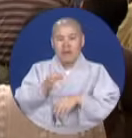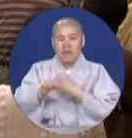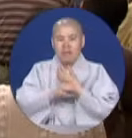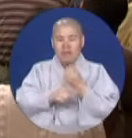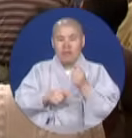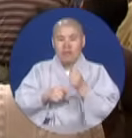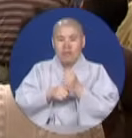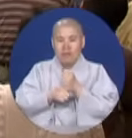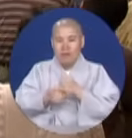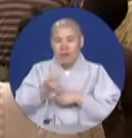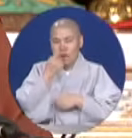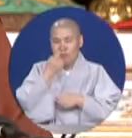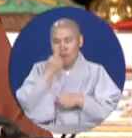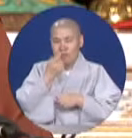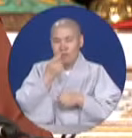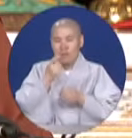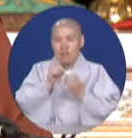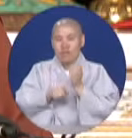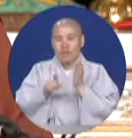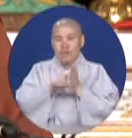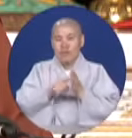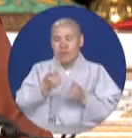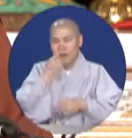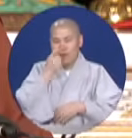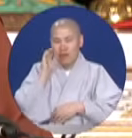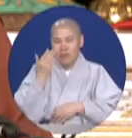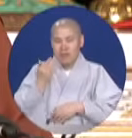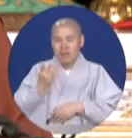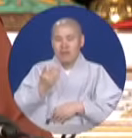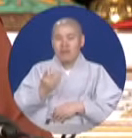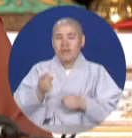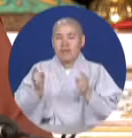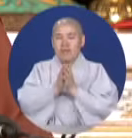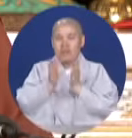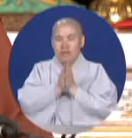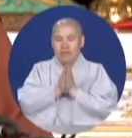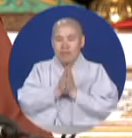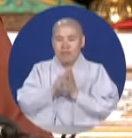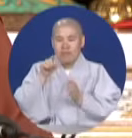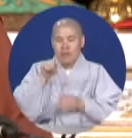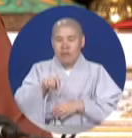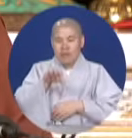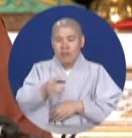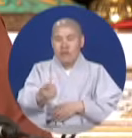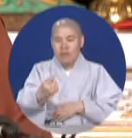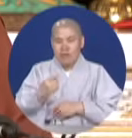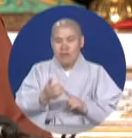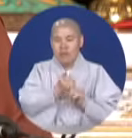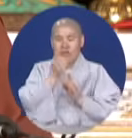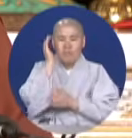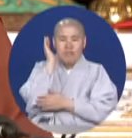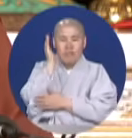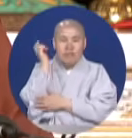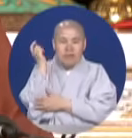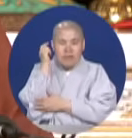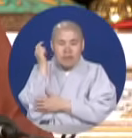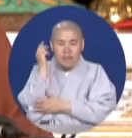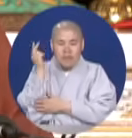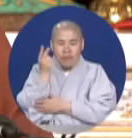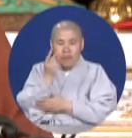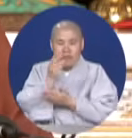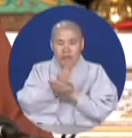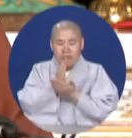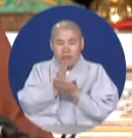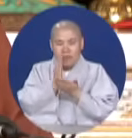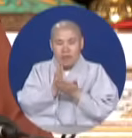과학불교학이죠. 그러면 무상사에 직접 와서 법문도 듣고 뭐 여러